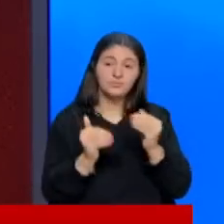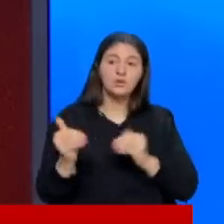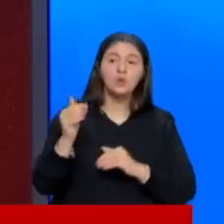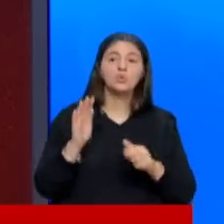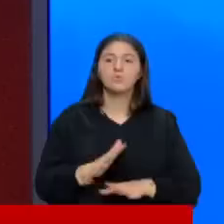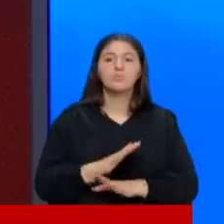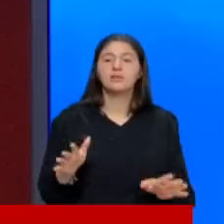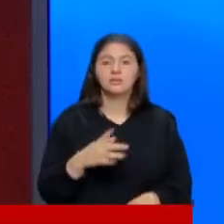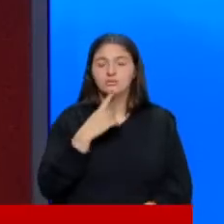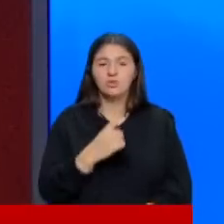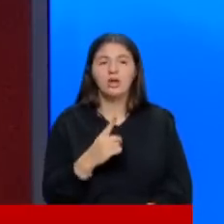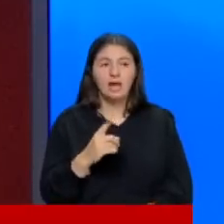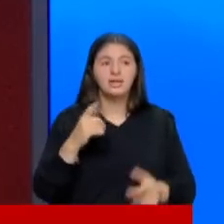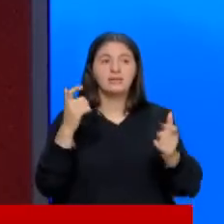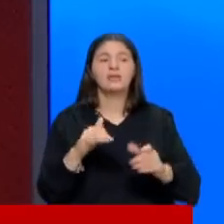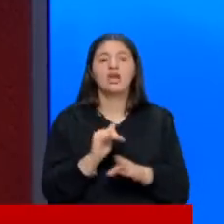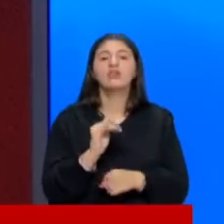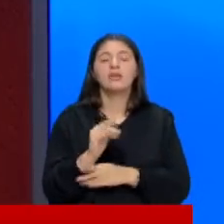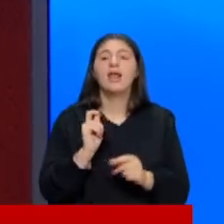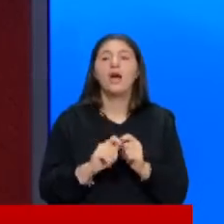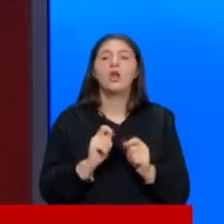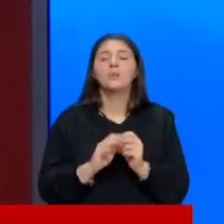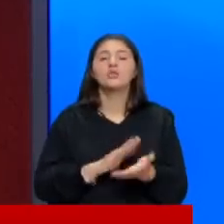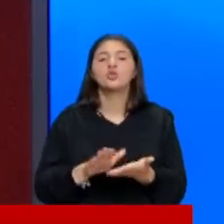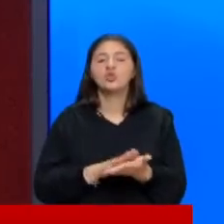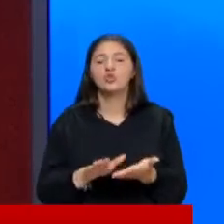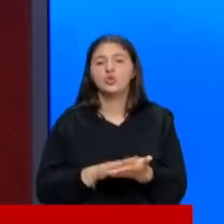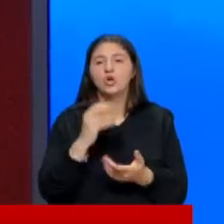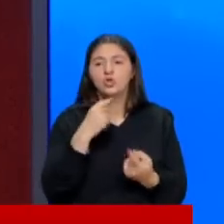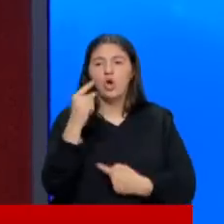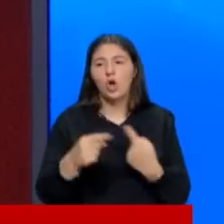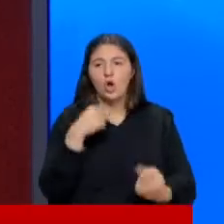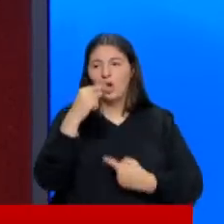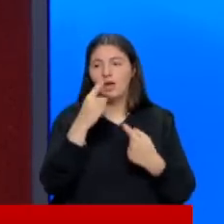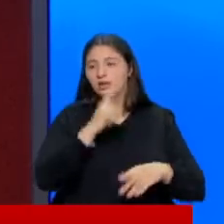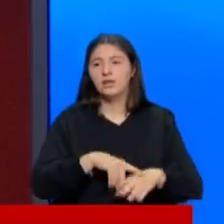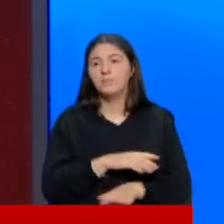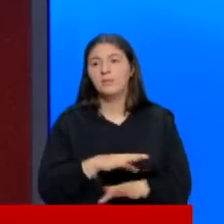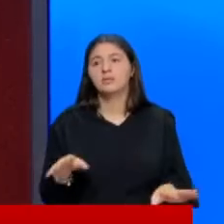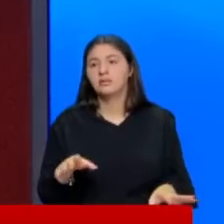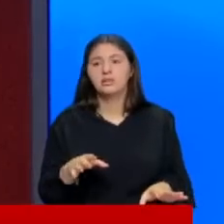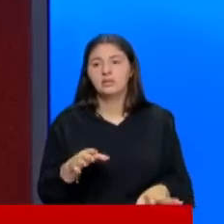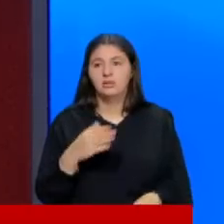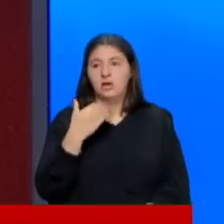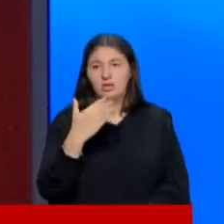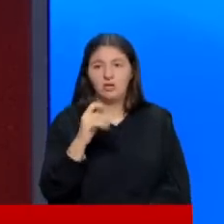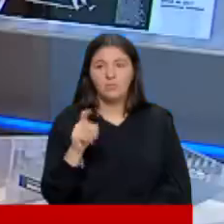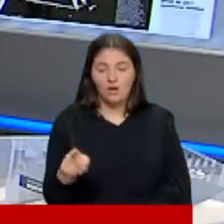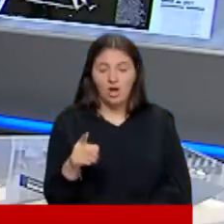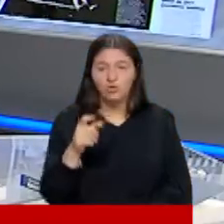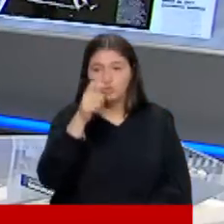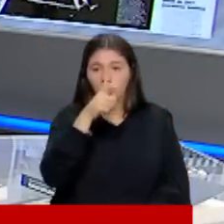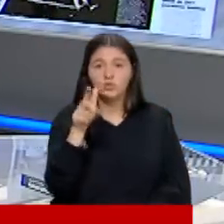durmadığını belirten Kent Sakinleri ekonominin düzeleceği Söylemlerine inanmadıklarını aktarıyorlar Türkiye